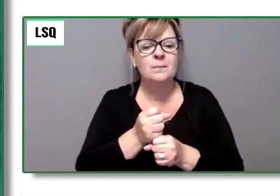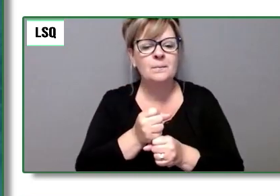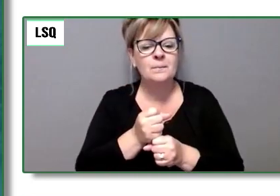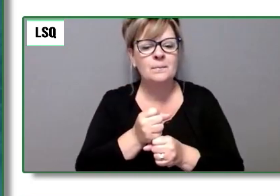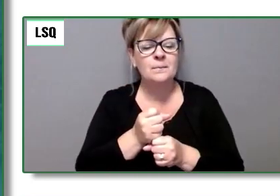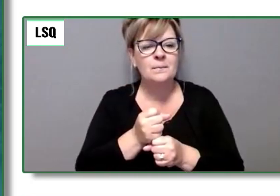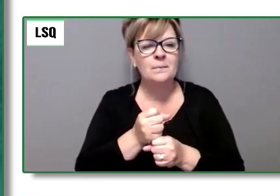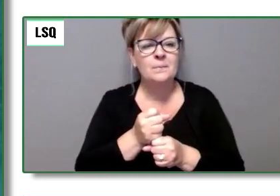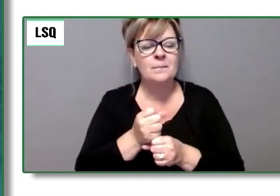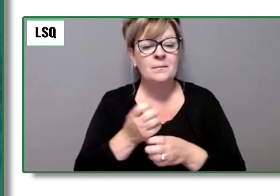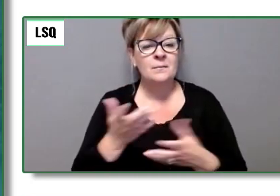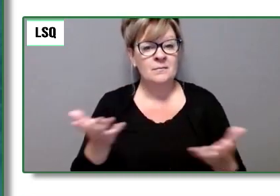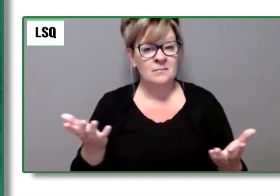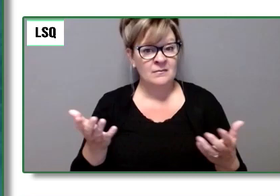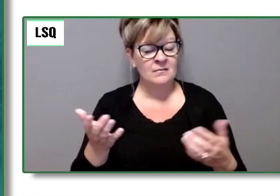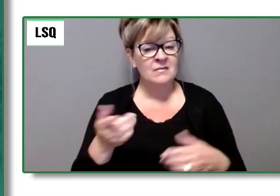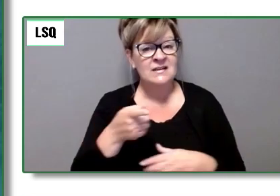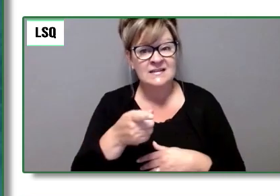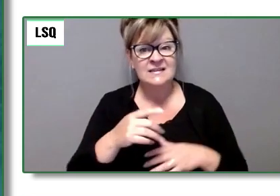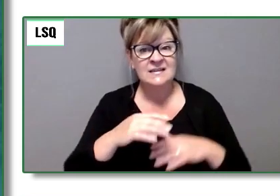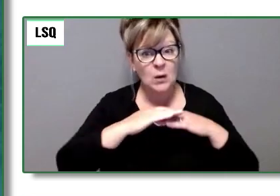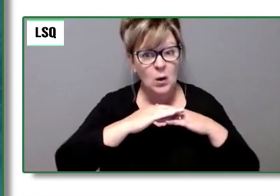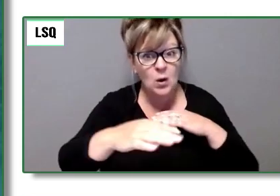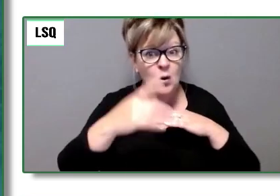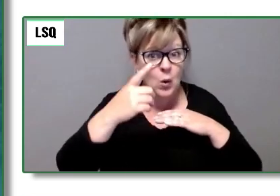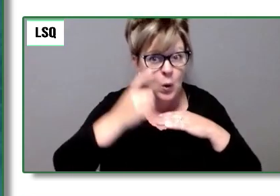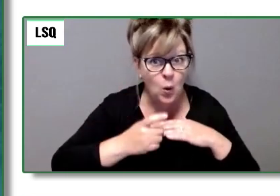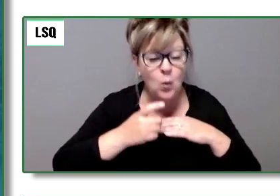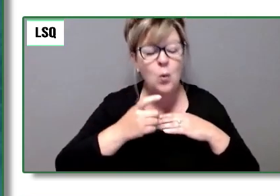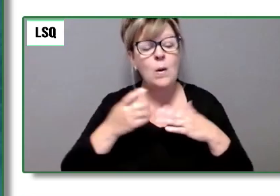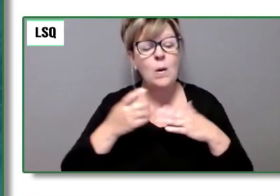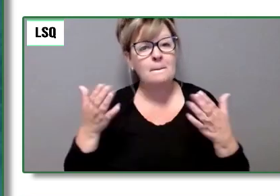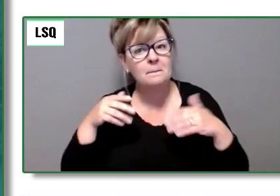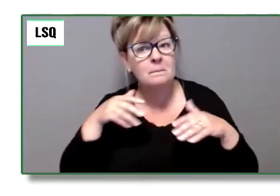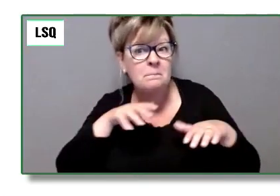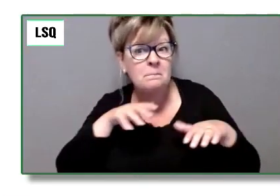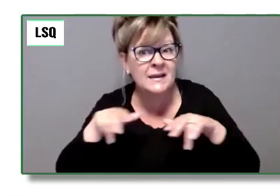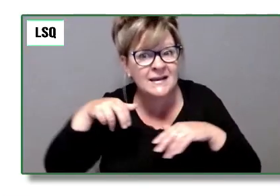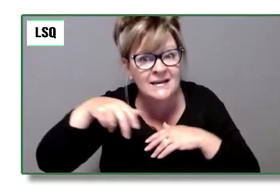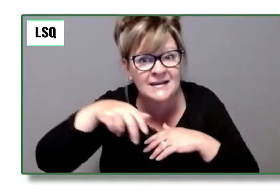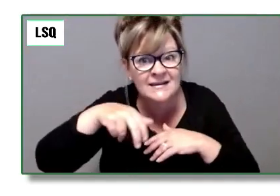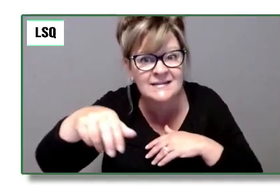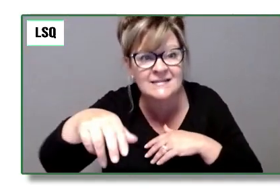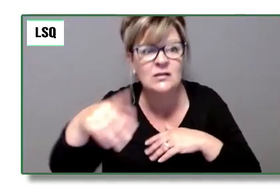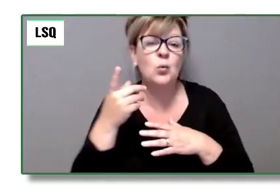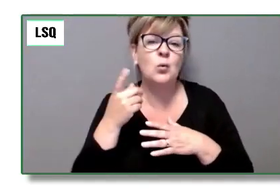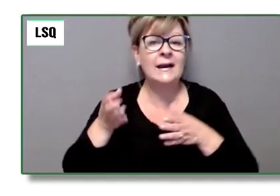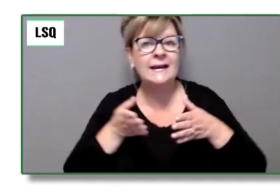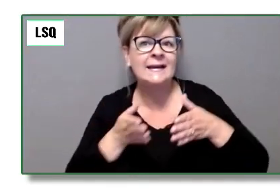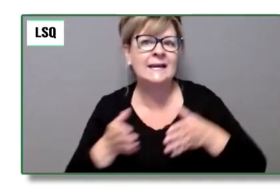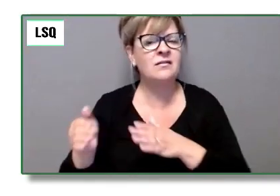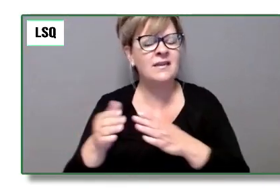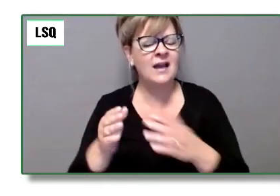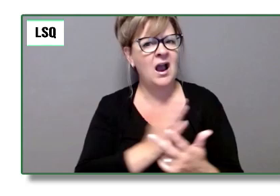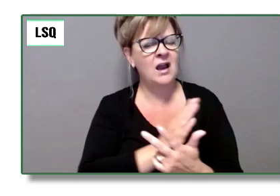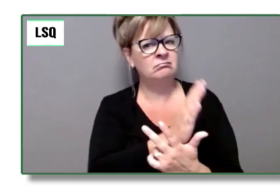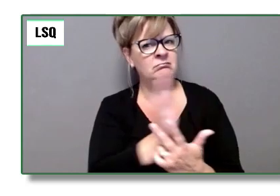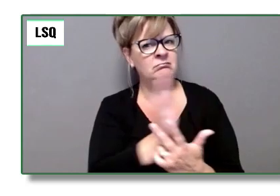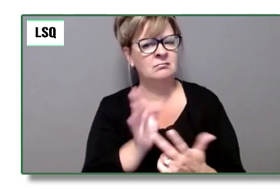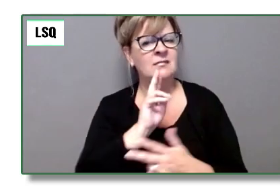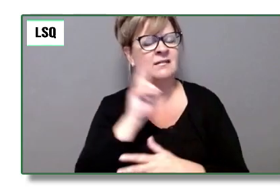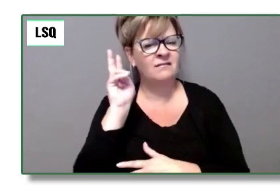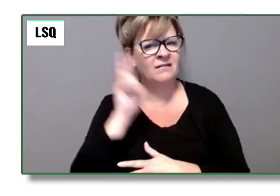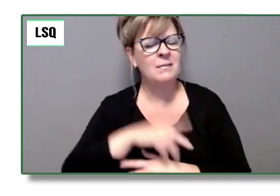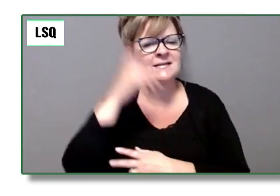partie représente une partie si importante de l'expérience des parcs. Faire de la randonnée, faire du canot, du kayak et faire de la